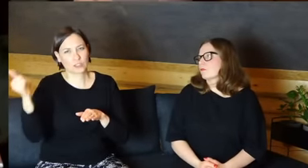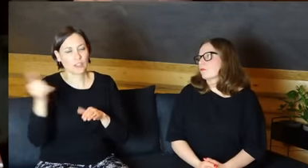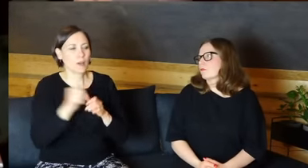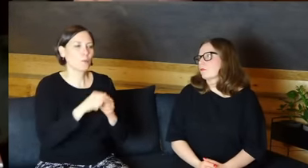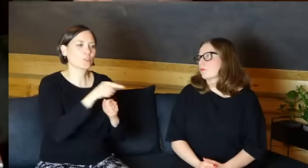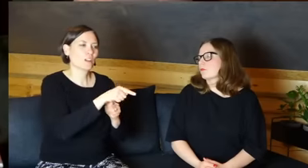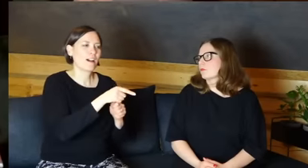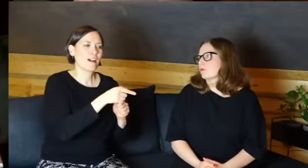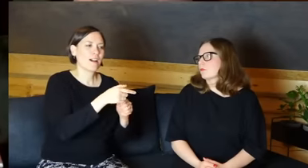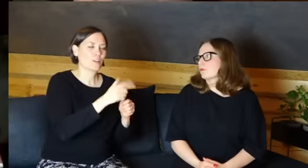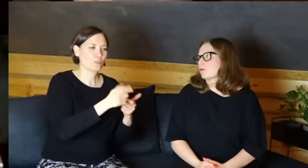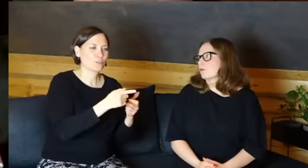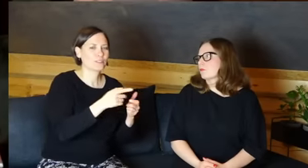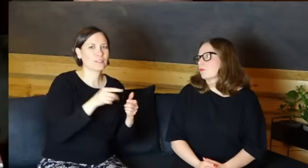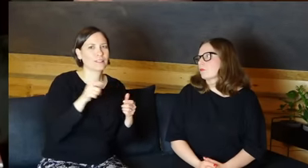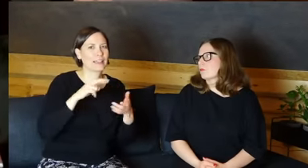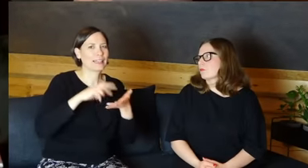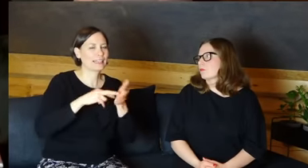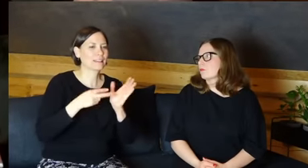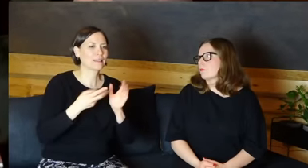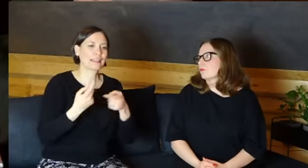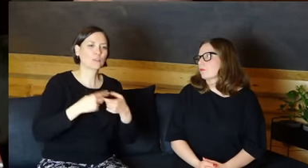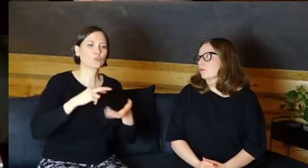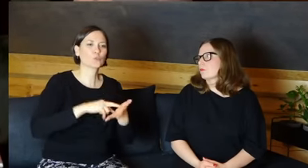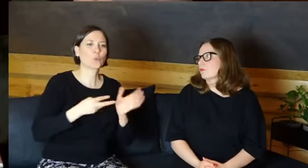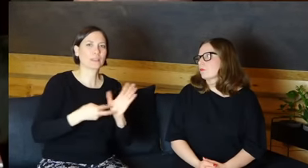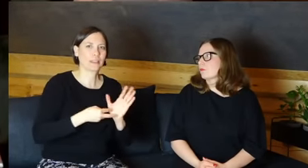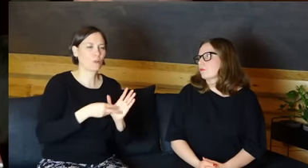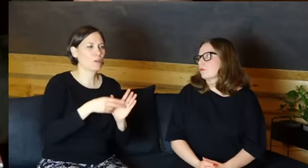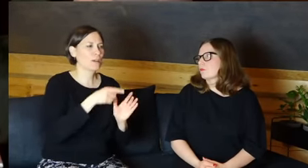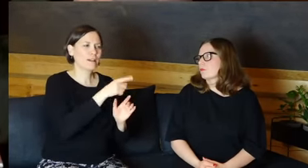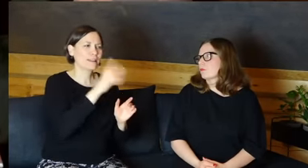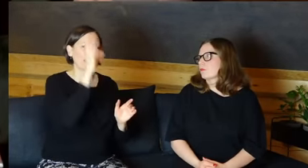tiukka kysymys suunnitteluun liittyen.